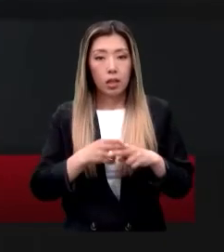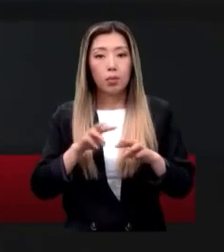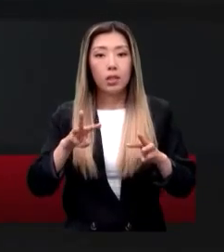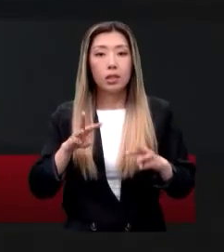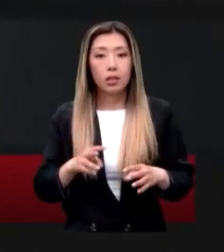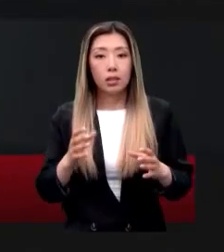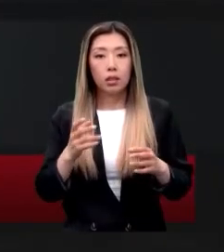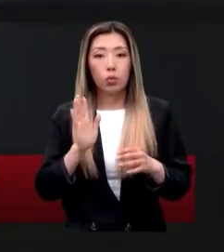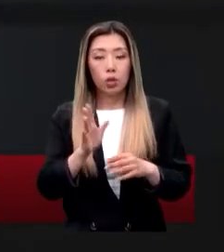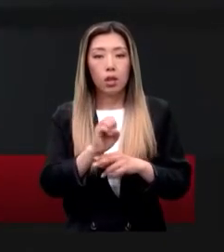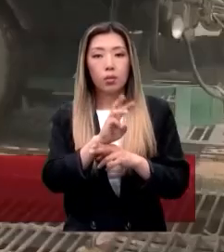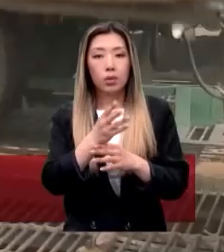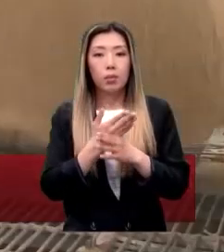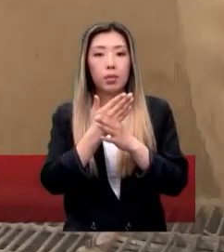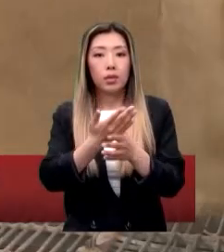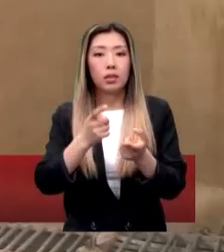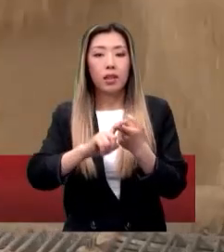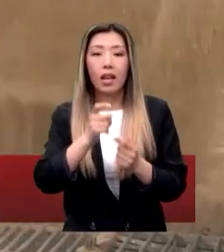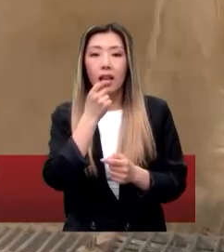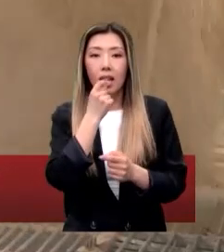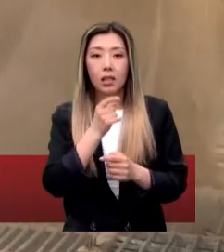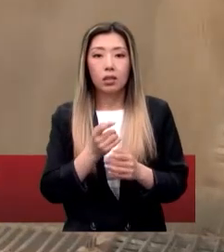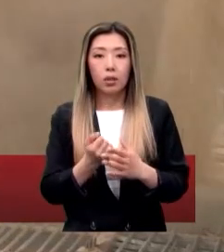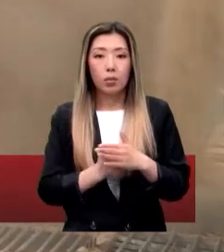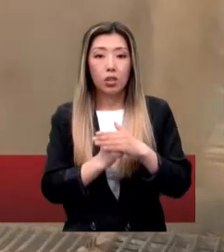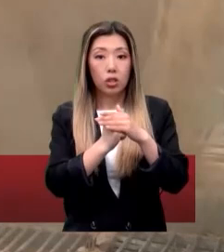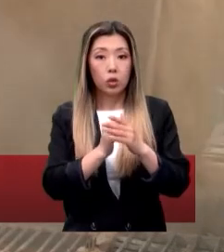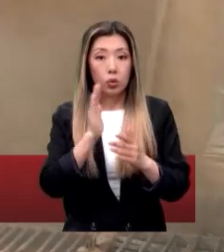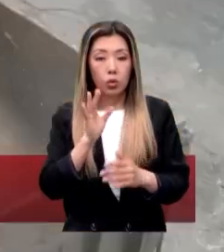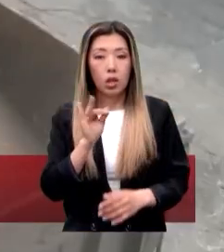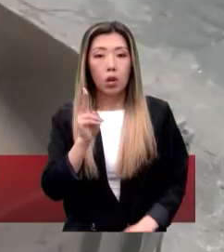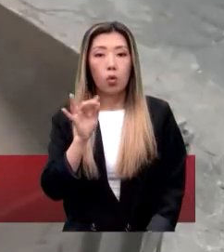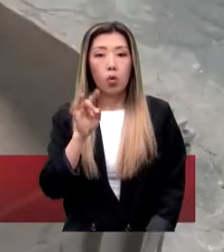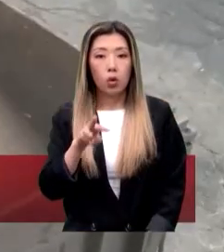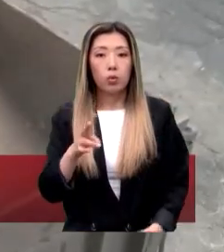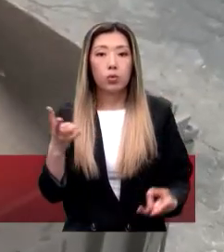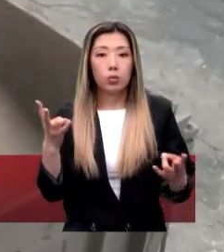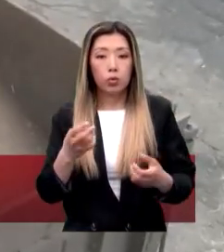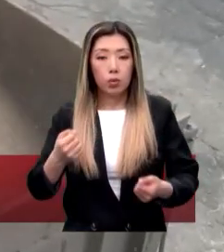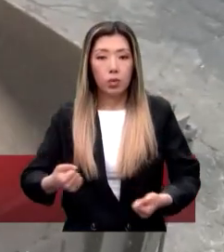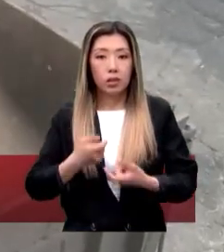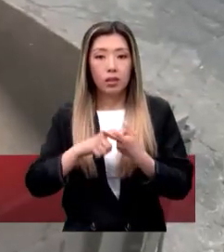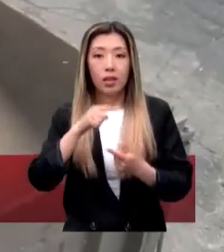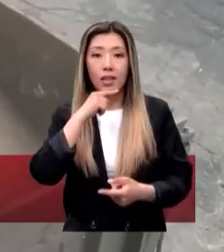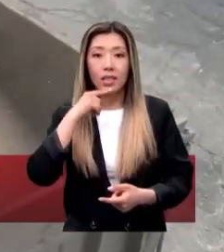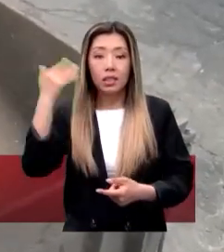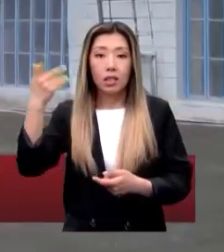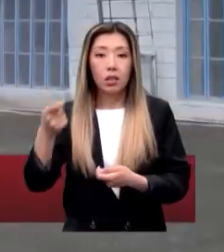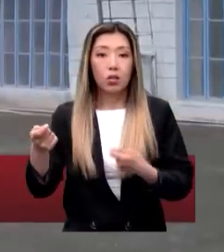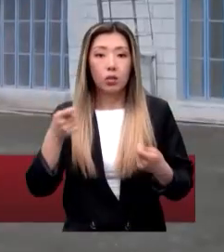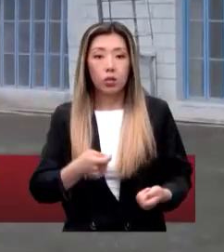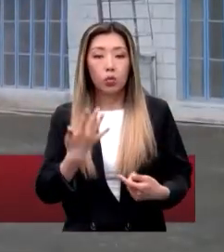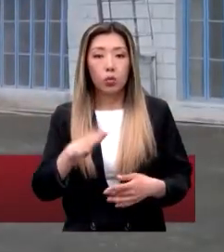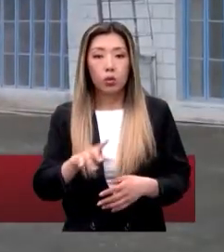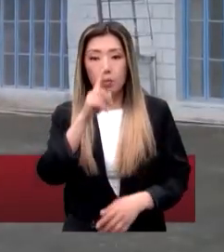обещает увеличить субсидии на производство яиц. Но поддержка нужна и по кормам. Дешевая фуражная пшеница из России перестала поступать на